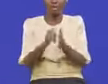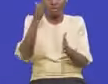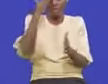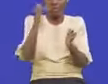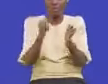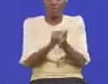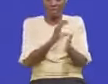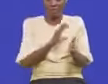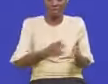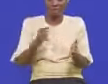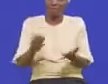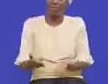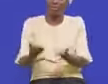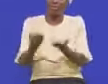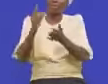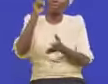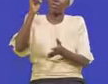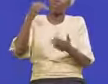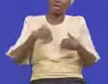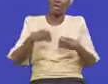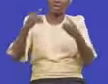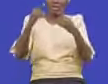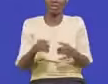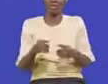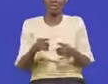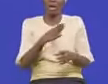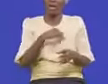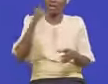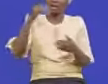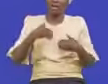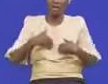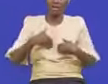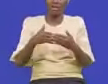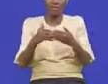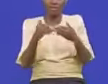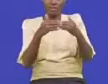Amo yo kata nyebe na Kristo si okore ji aiva.